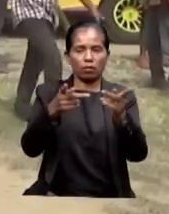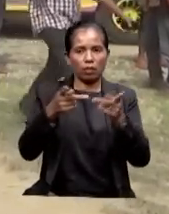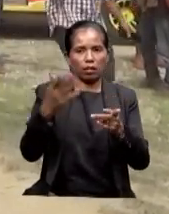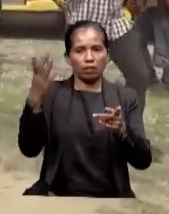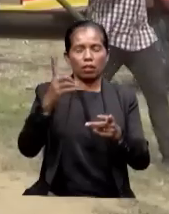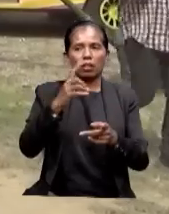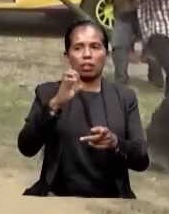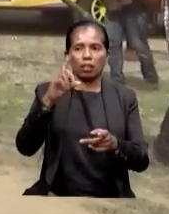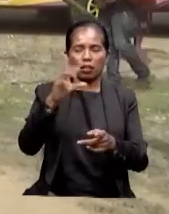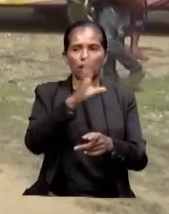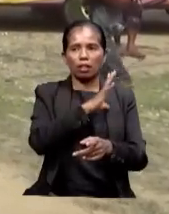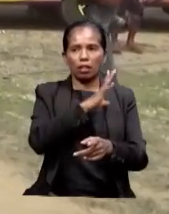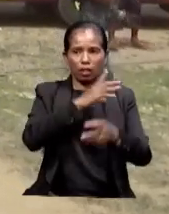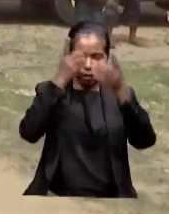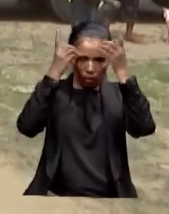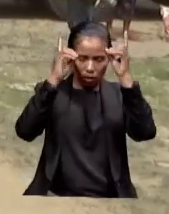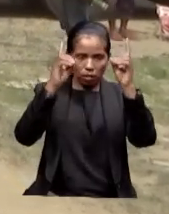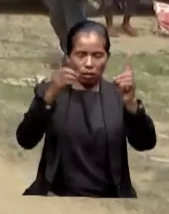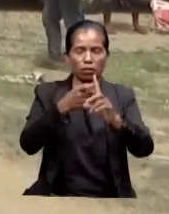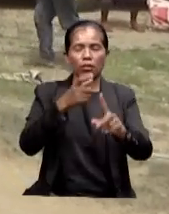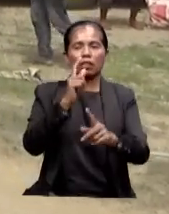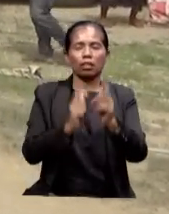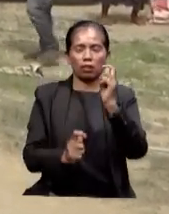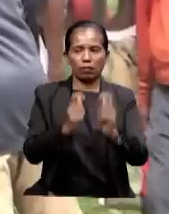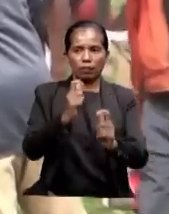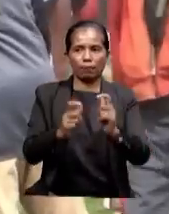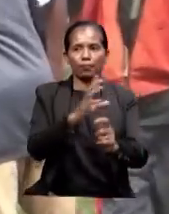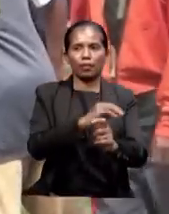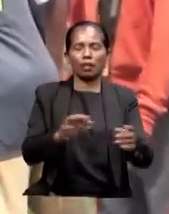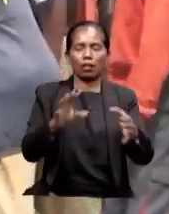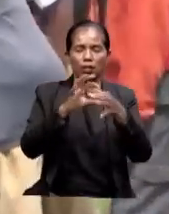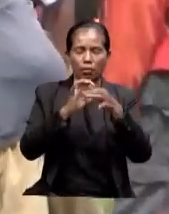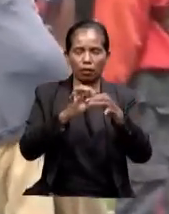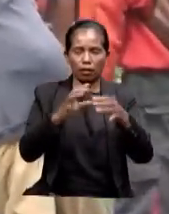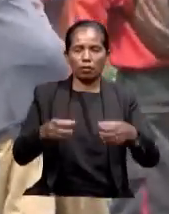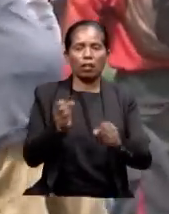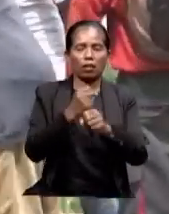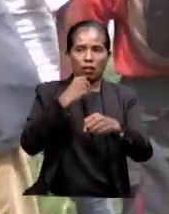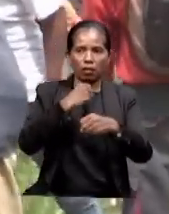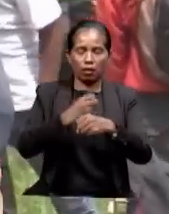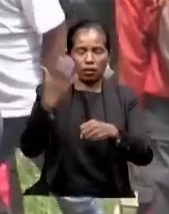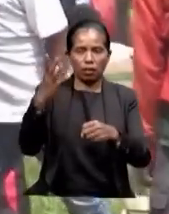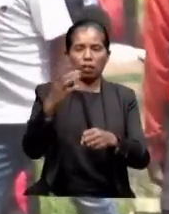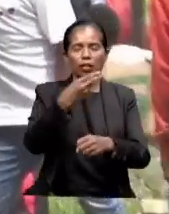delta ho di hende si jang final husi tribunal. Ia komboi nebe mak membro unisma pro RD teli halo iha